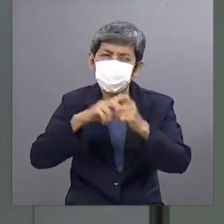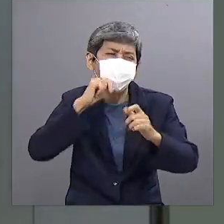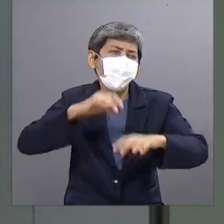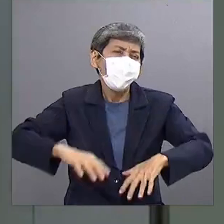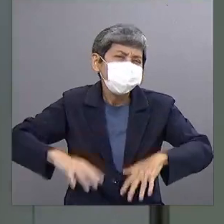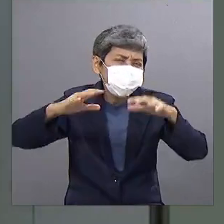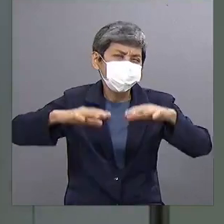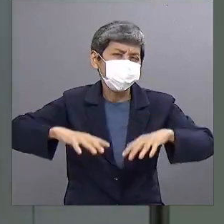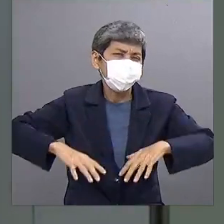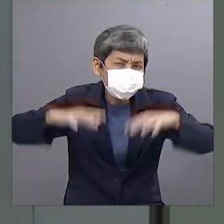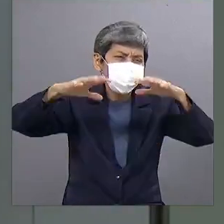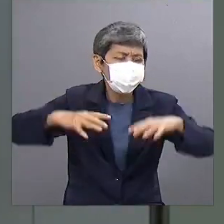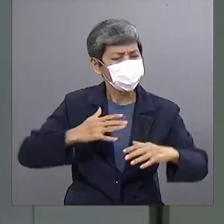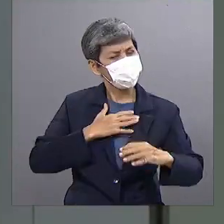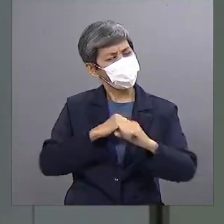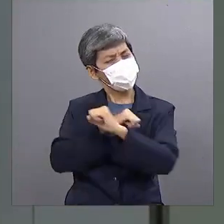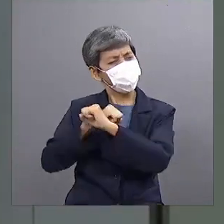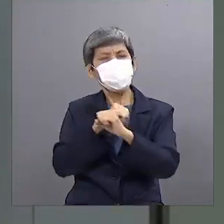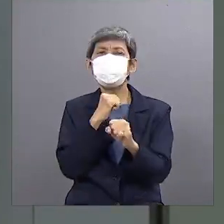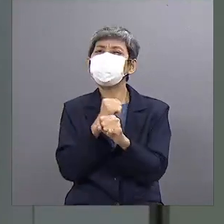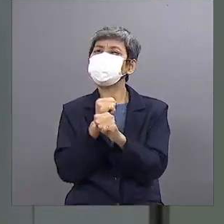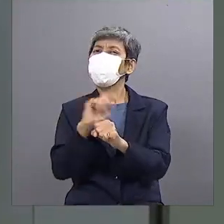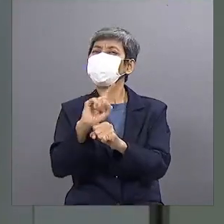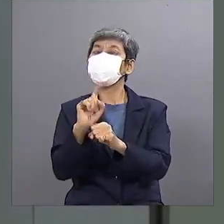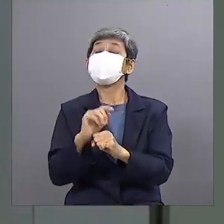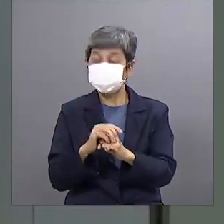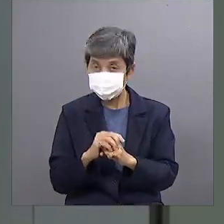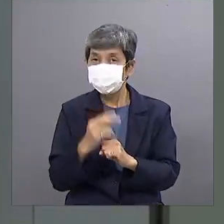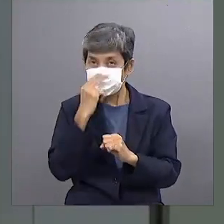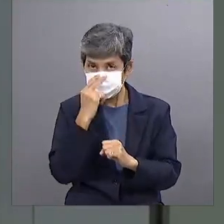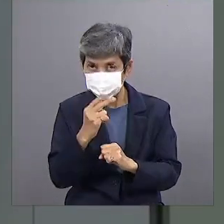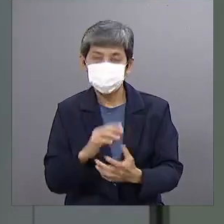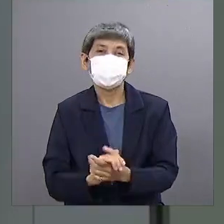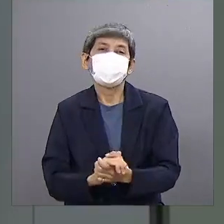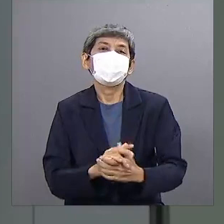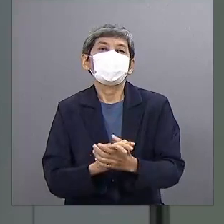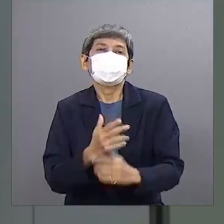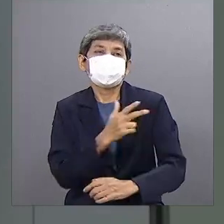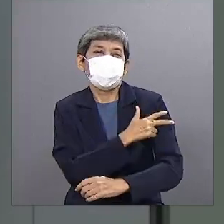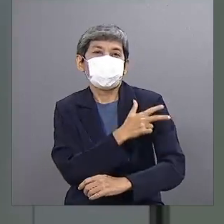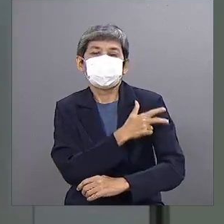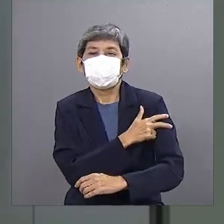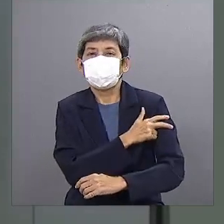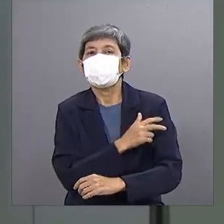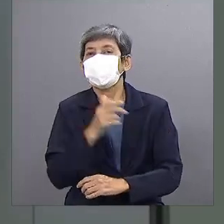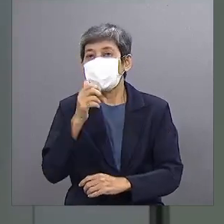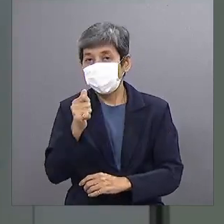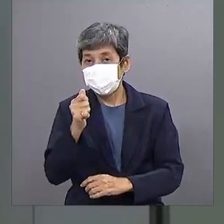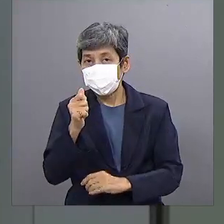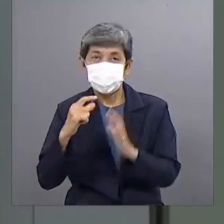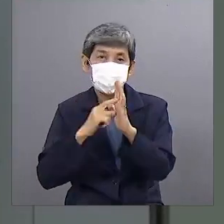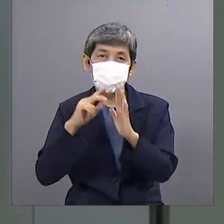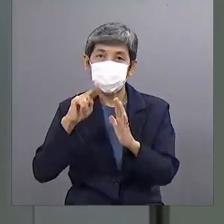รับมือจะเป็นอย่างไรวันนี้จะพาคุณผู้ชมไปฟังจากดร.อานนท์สนิทวงศ์ณอยุธยาซึ่งท่านเป็นนักวิทยาศาสต